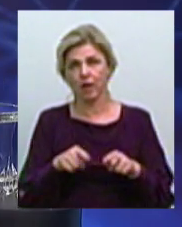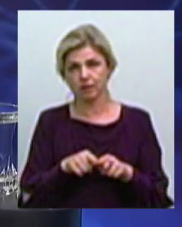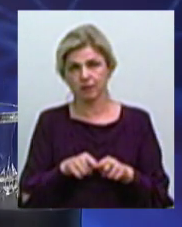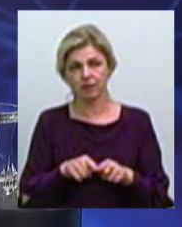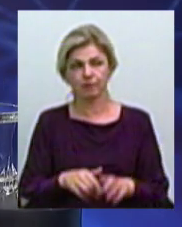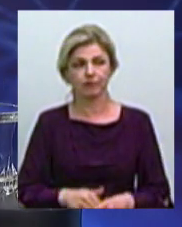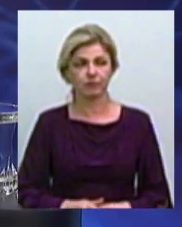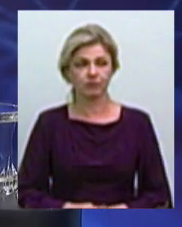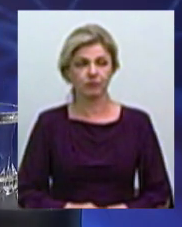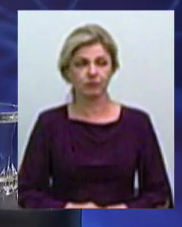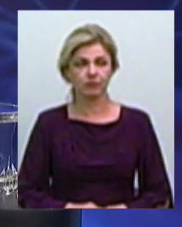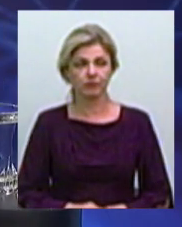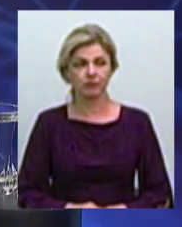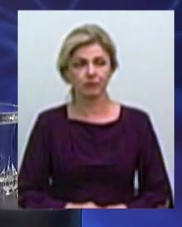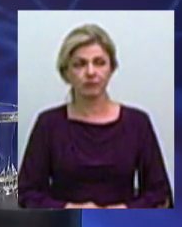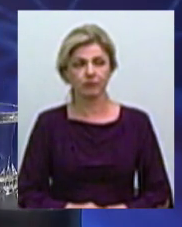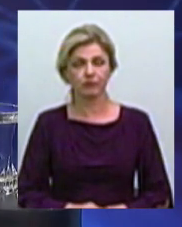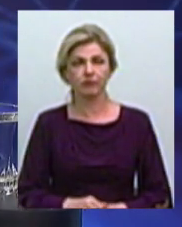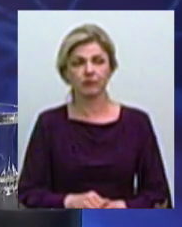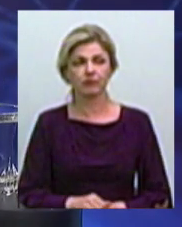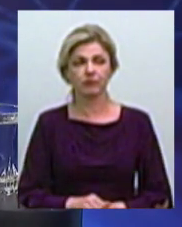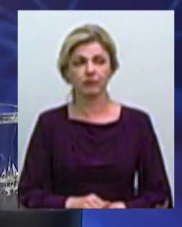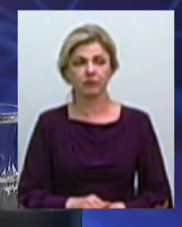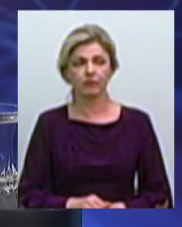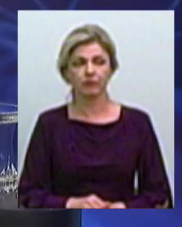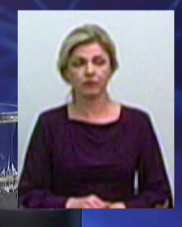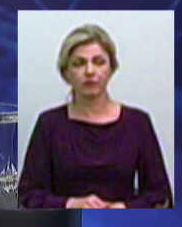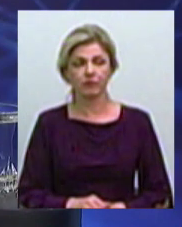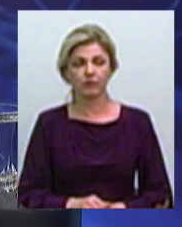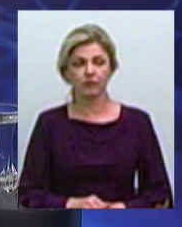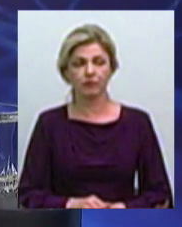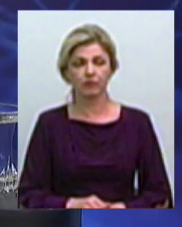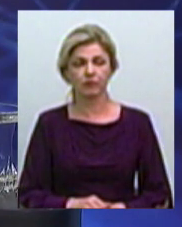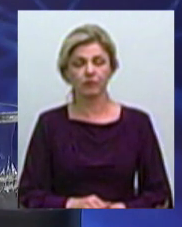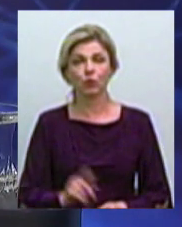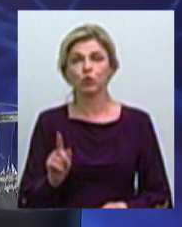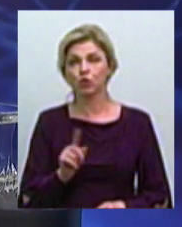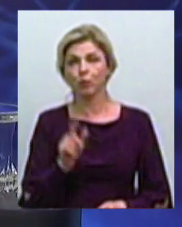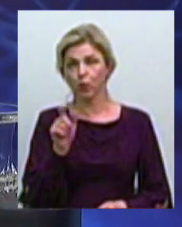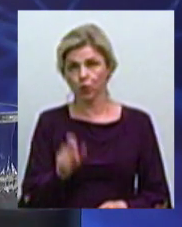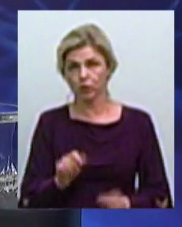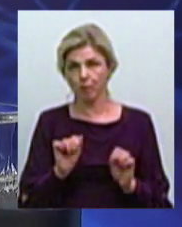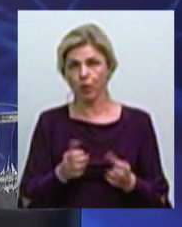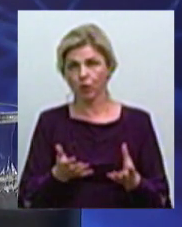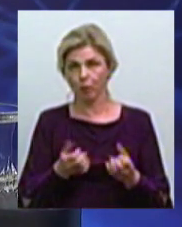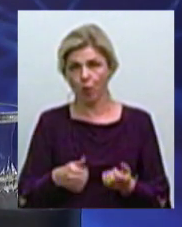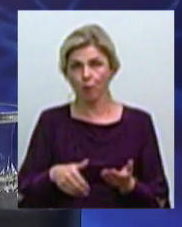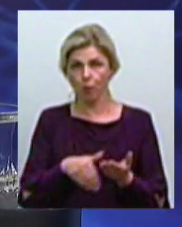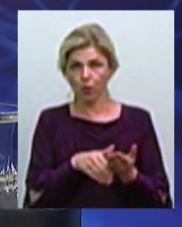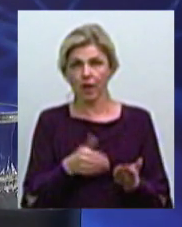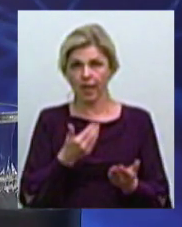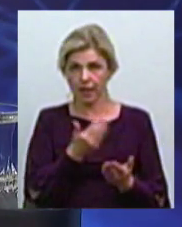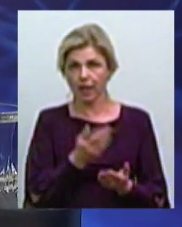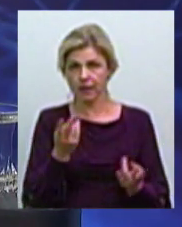общественных организаций здесь в Украине. Втім, для того, щоб людина могла отримати допомогу, їй